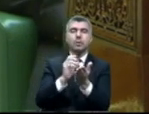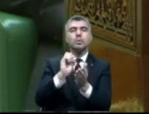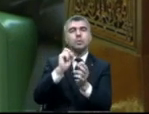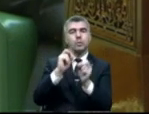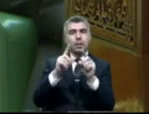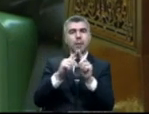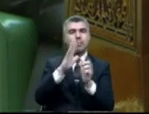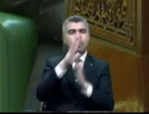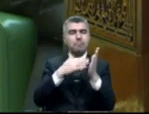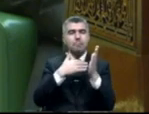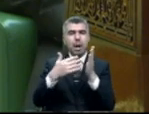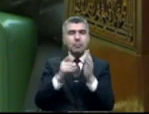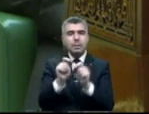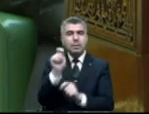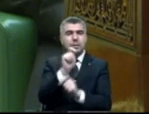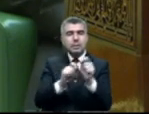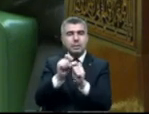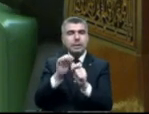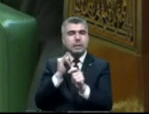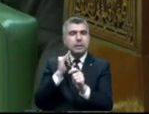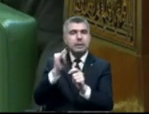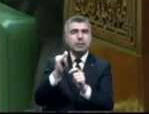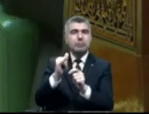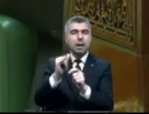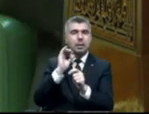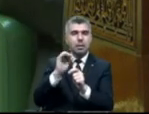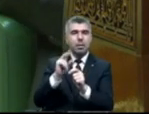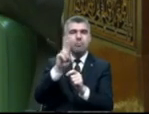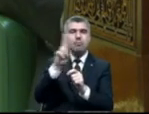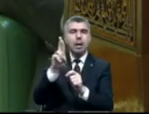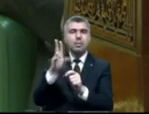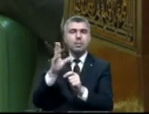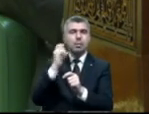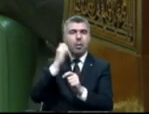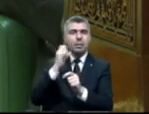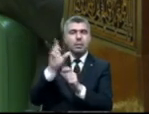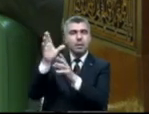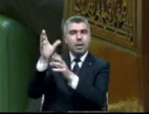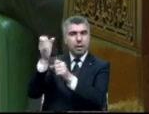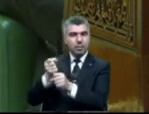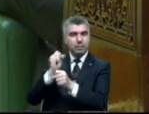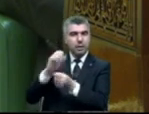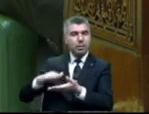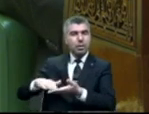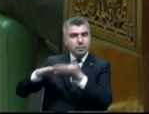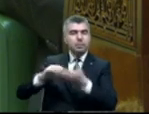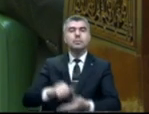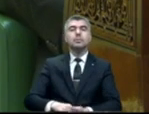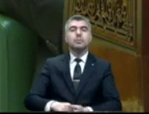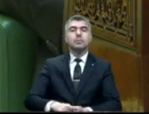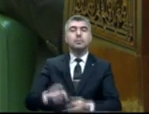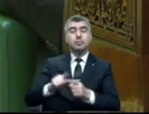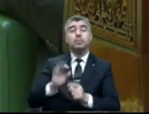مخططات الاستراتيجية التي تنهجها بلادنا تحت القيادة الرشيدة لصاحب الجلالة الملك محمد السادس نصر الله،